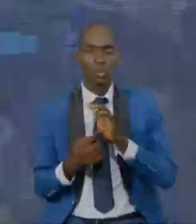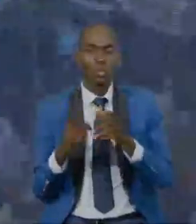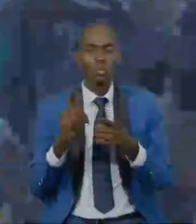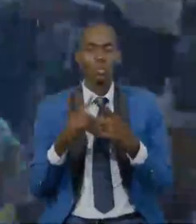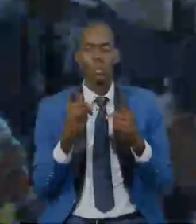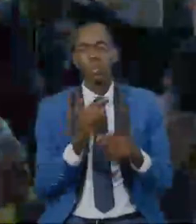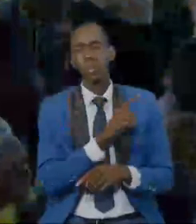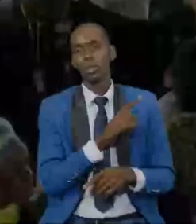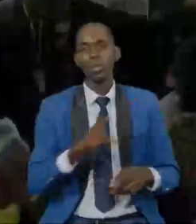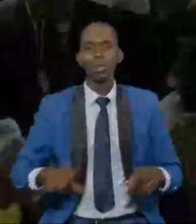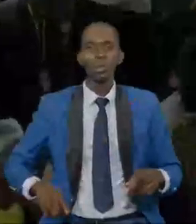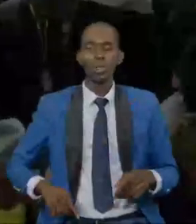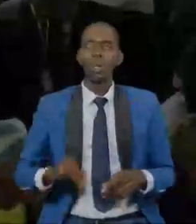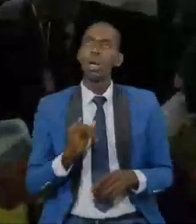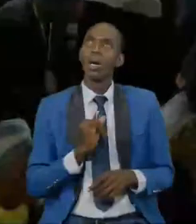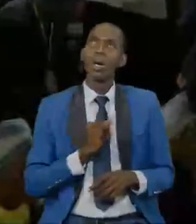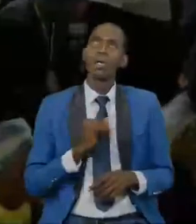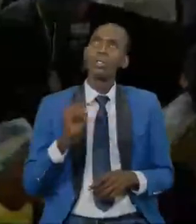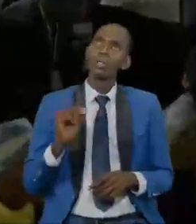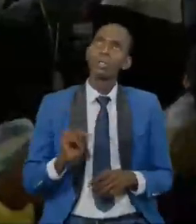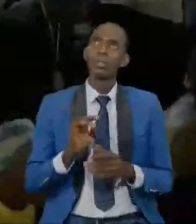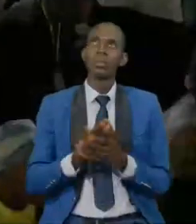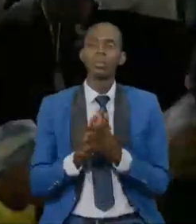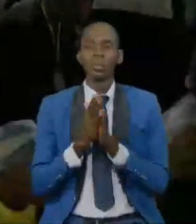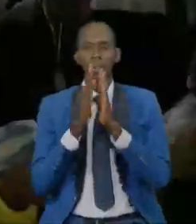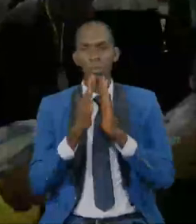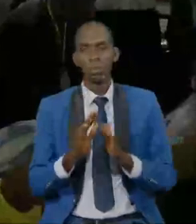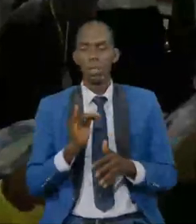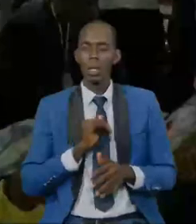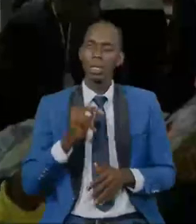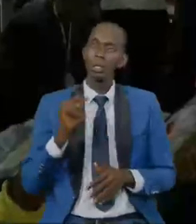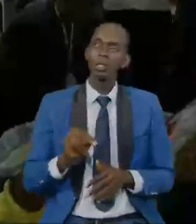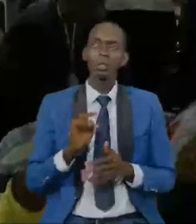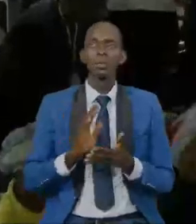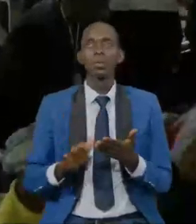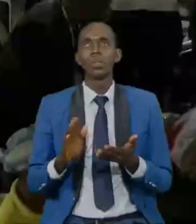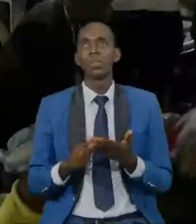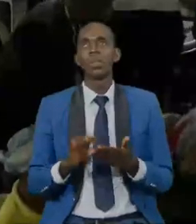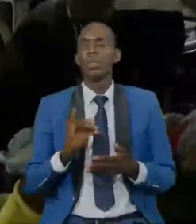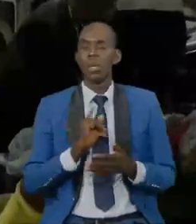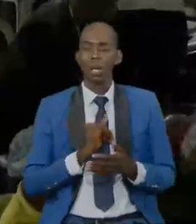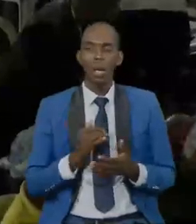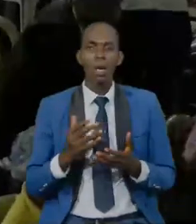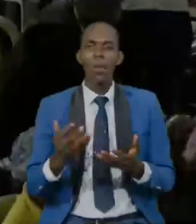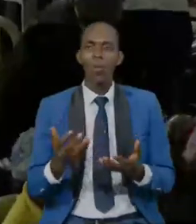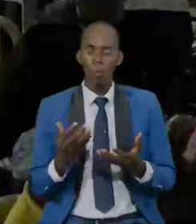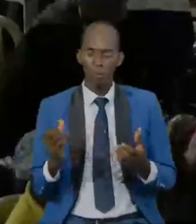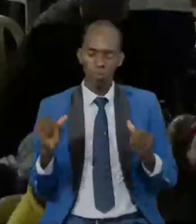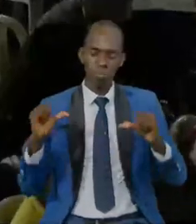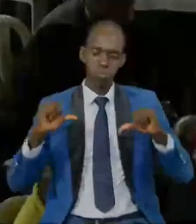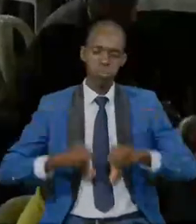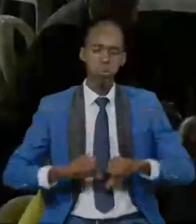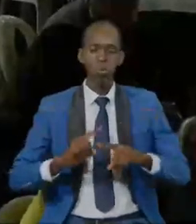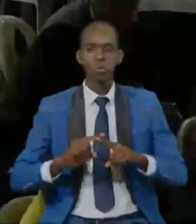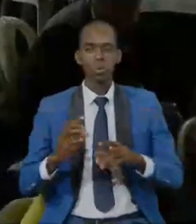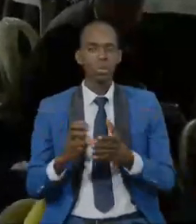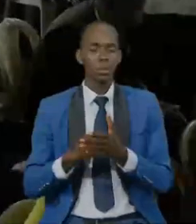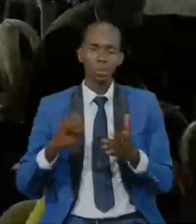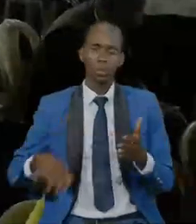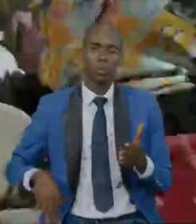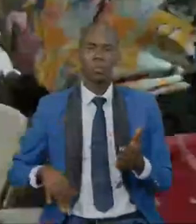Seigneur, que j'ai besoin de la paix. J'ai besoin du pardon. Je veux que la condamnation